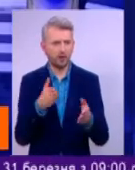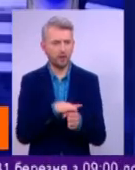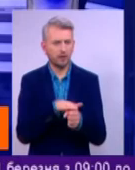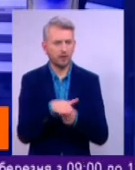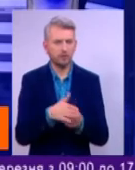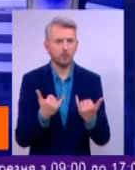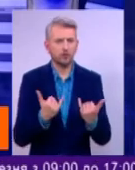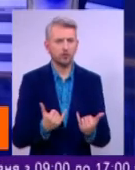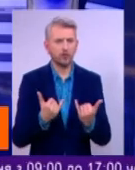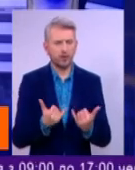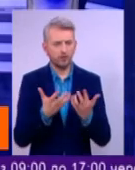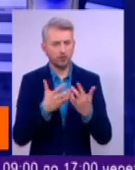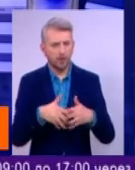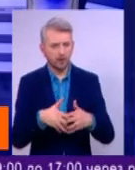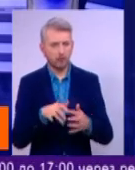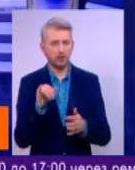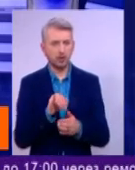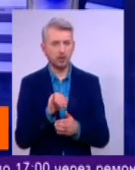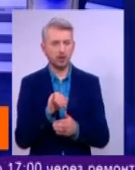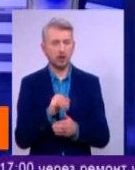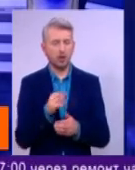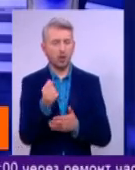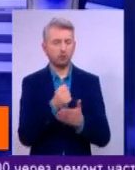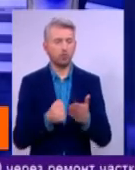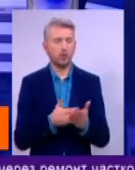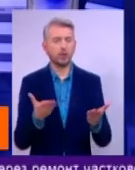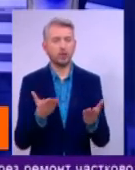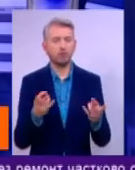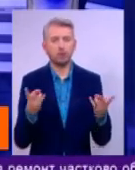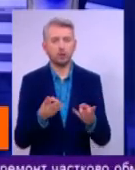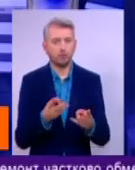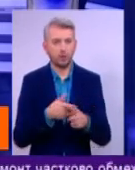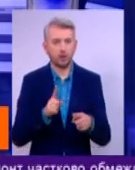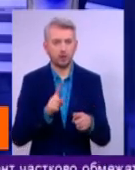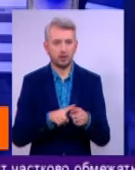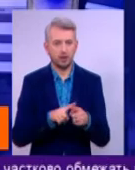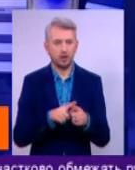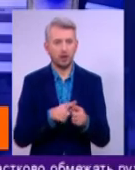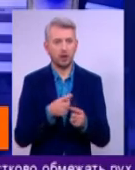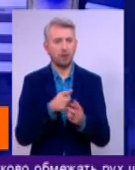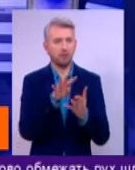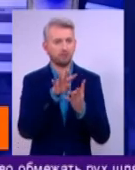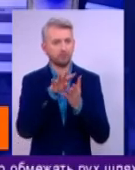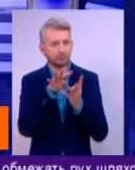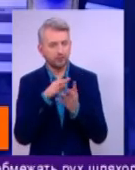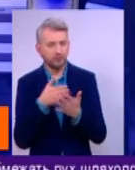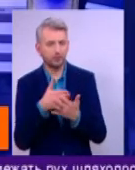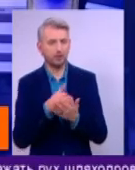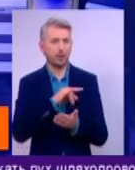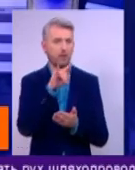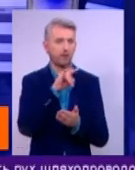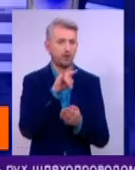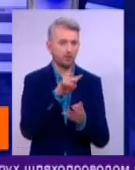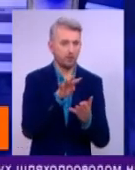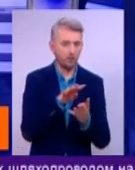насичений сучасною технікою і озброєнням, який потребує, ну, це зенітно-ракетні комплекси, це авіаційні комплекси,